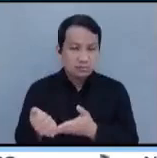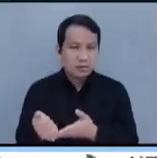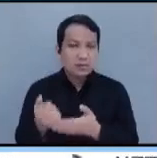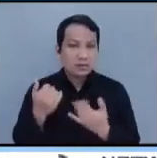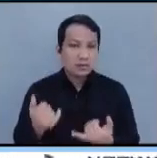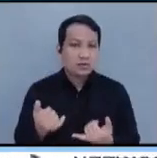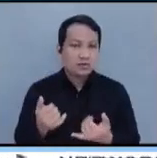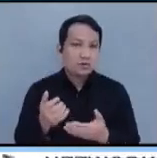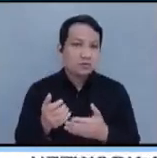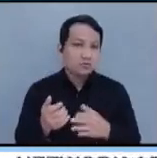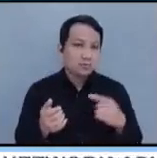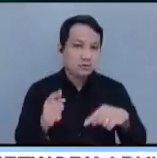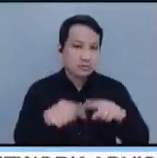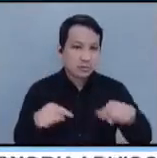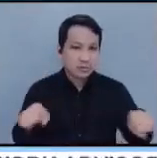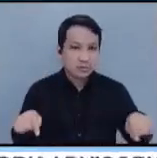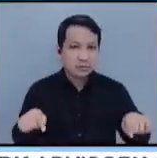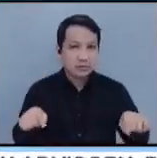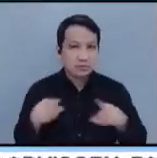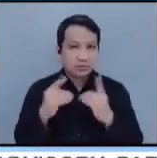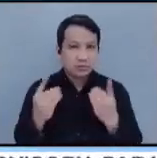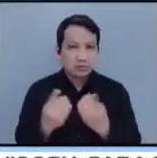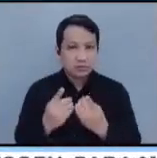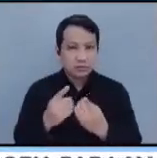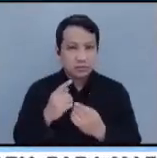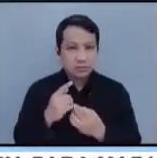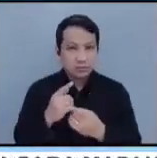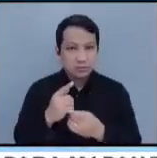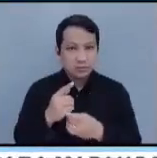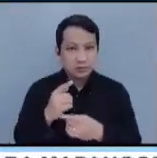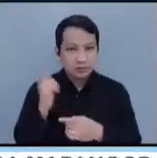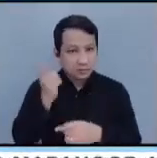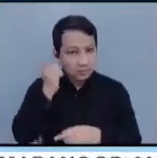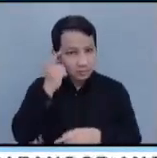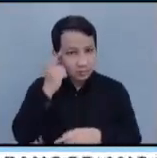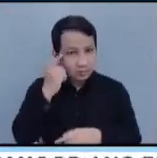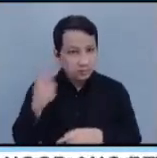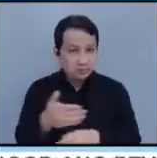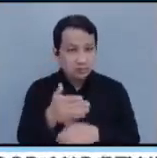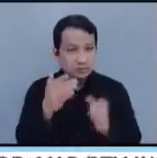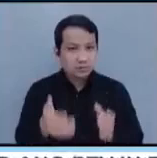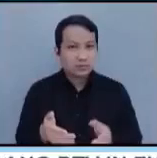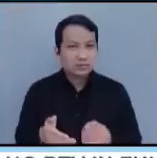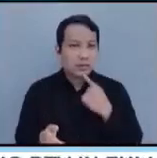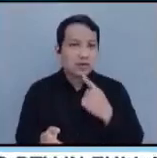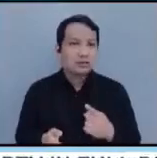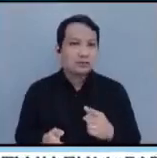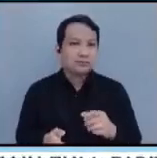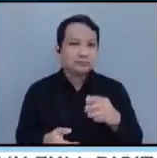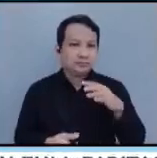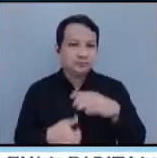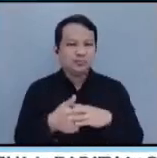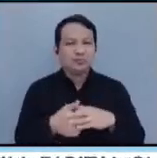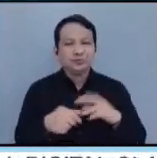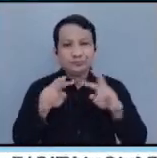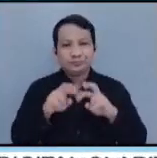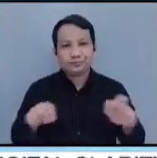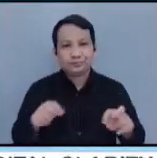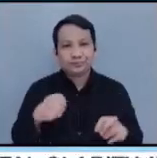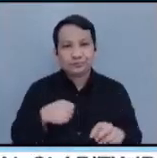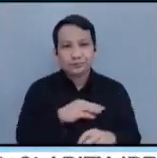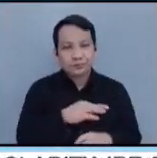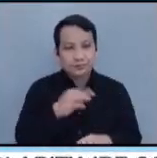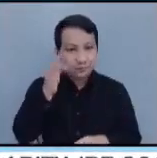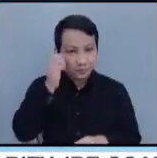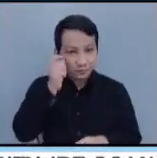iba't ibang kawan ng pamahalaan ng Pilipinas sa mga mangingisda pero may pinalutang na impormasyon si Tolentino sa may